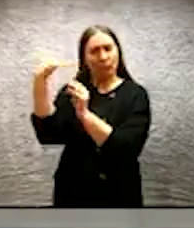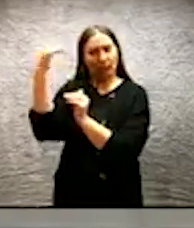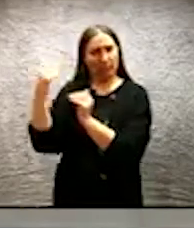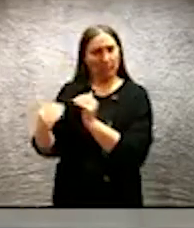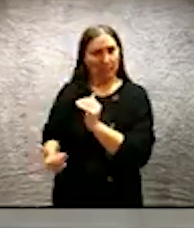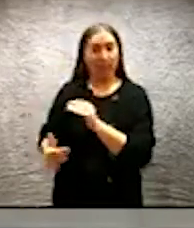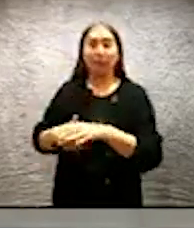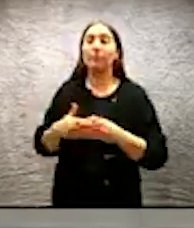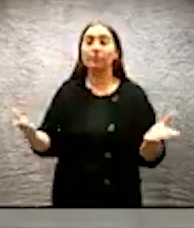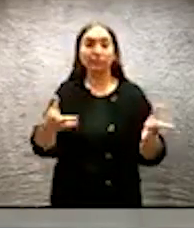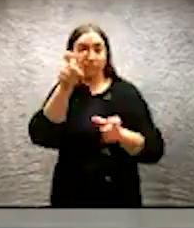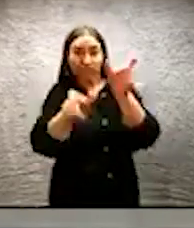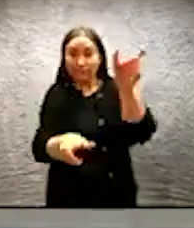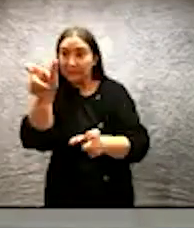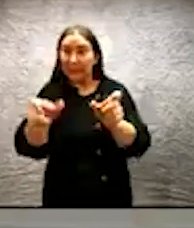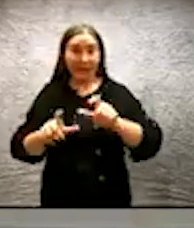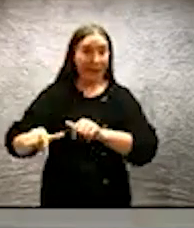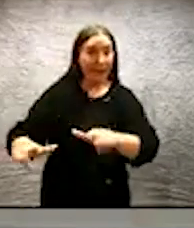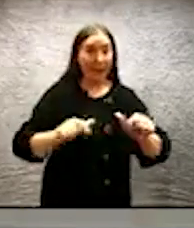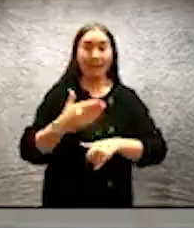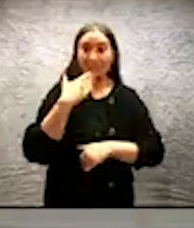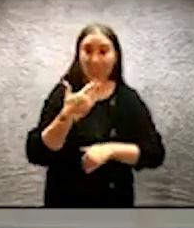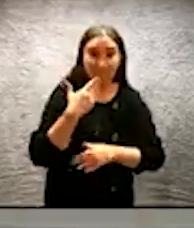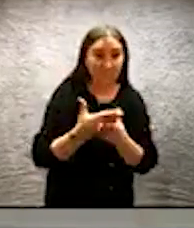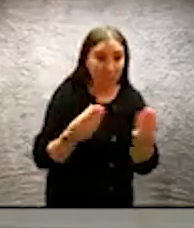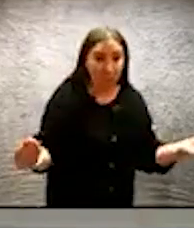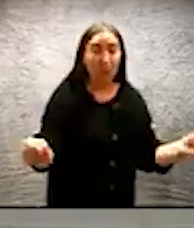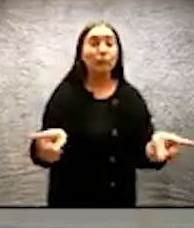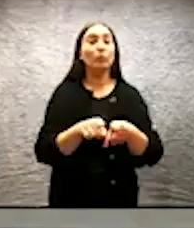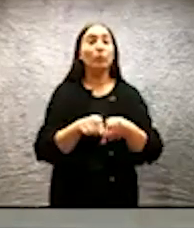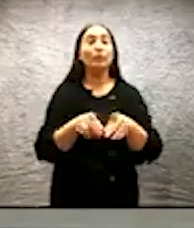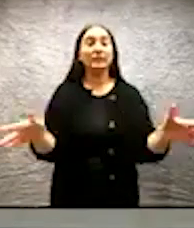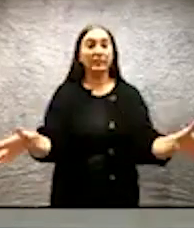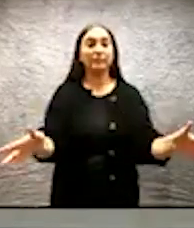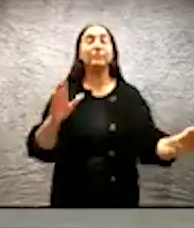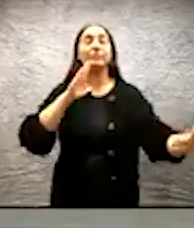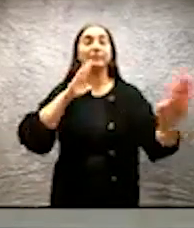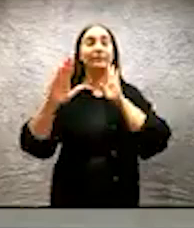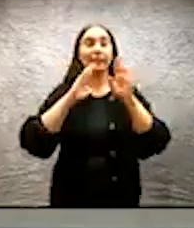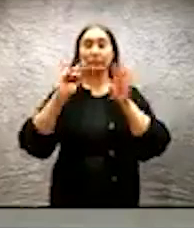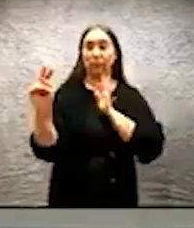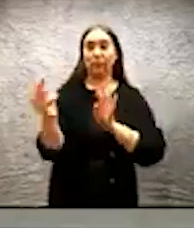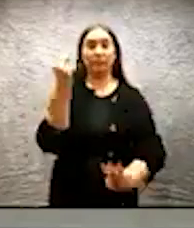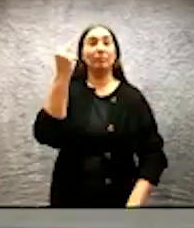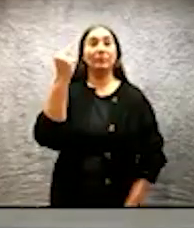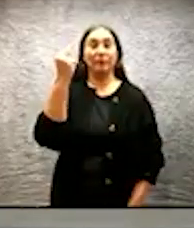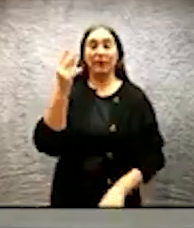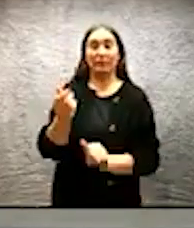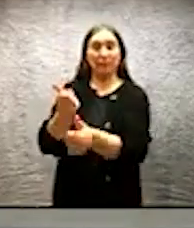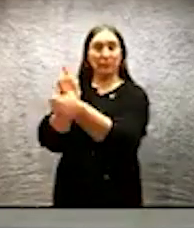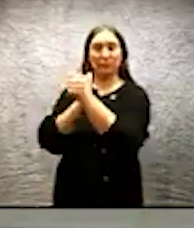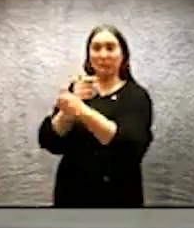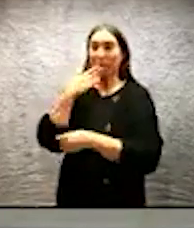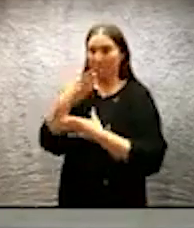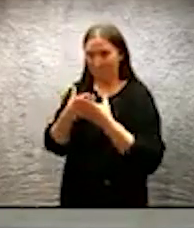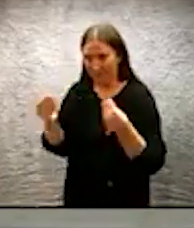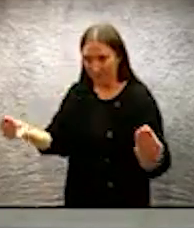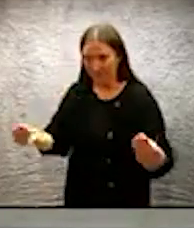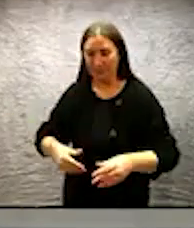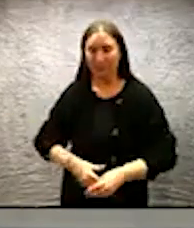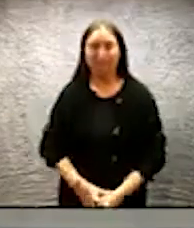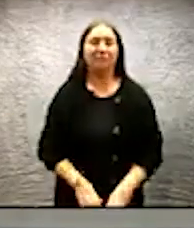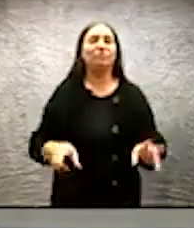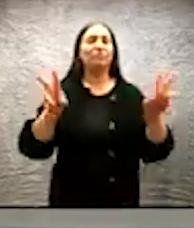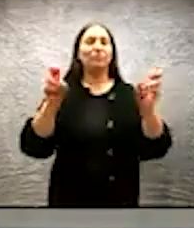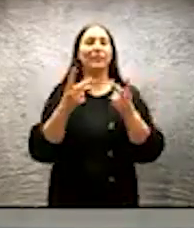personnes présentes ce soir, vous naturellement, ainsi que celles et ceux qui nous suivent en direct sur notre page Facebook Ville de